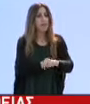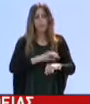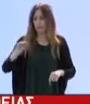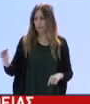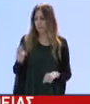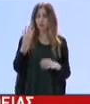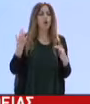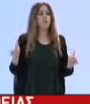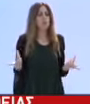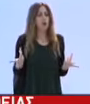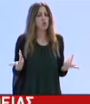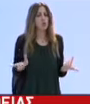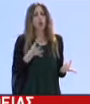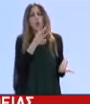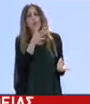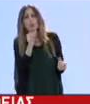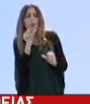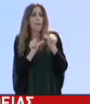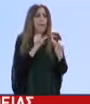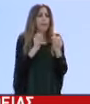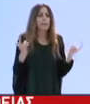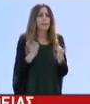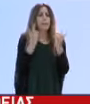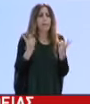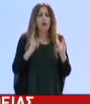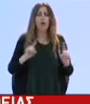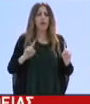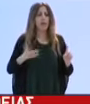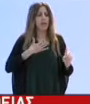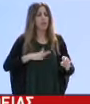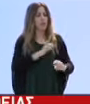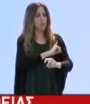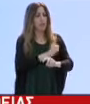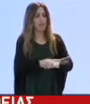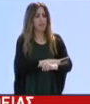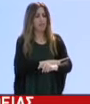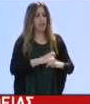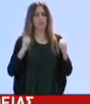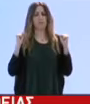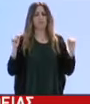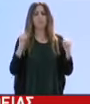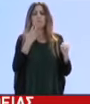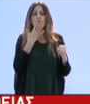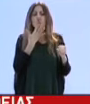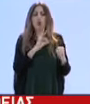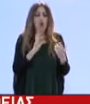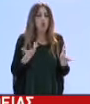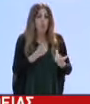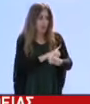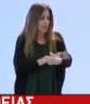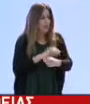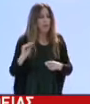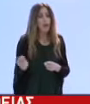εκλογικών συσχετισμών, αλλά μια κυριαρχία που θα προκύψει επειδή το εσωτερικό ρολόι της